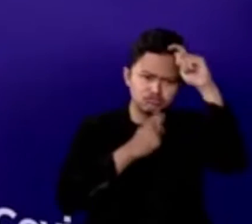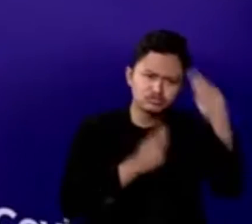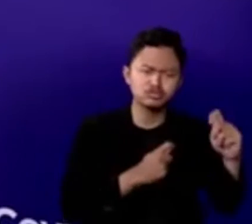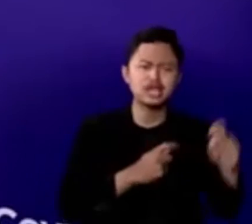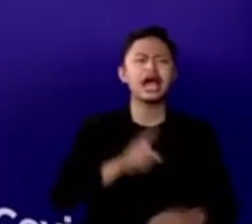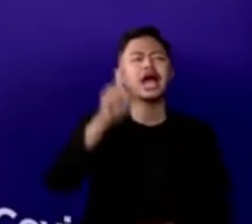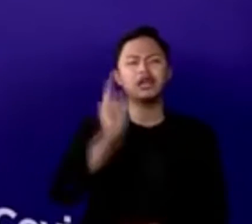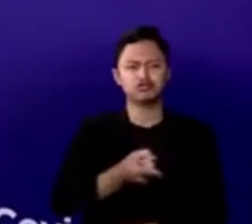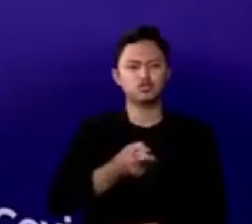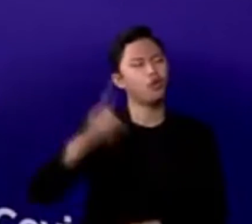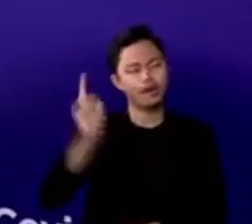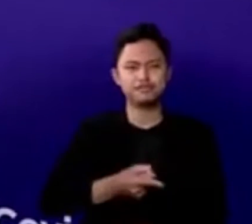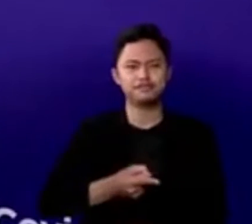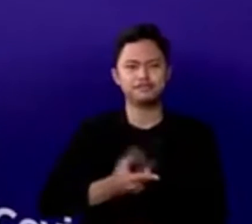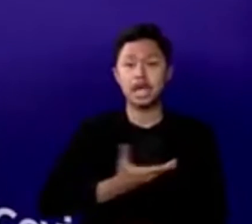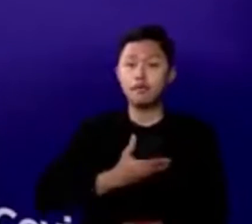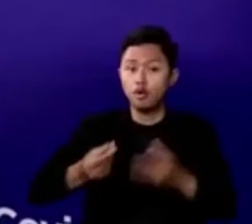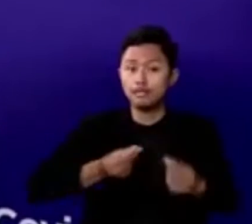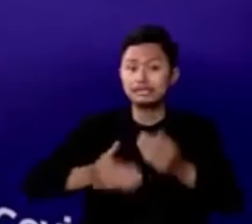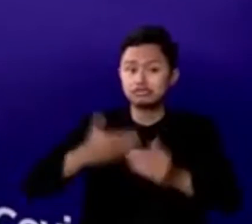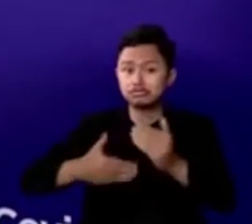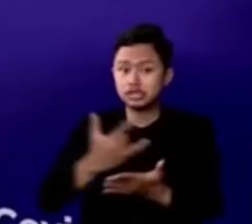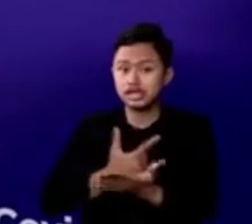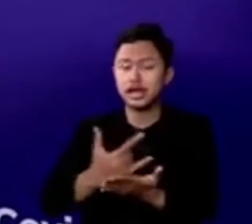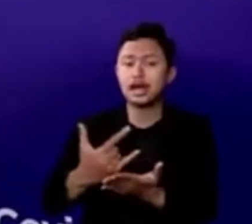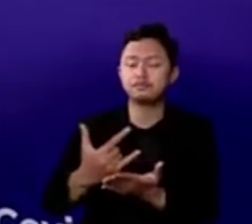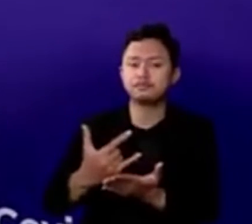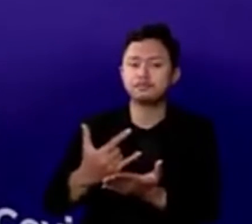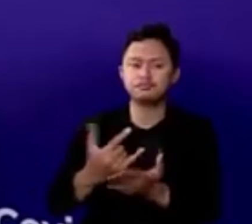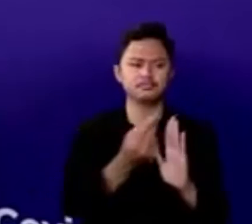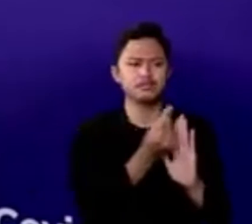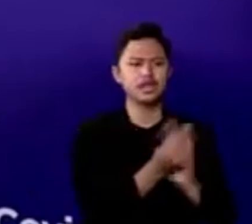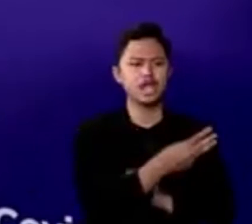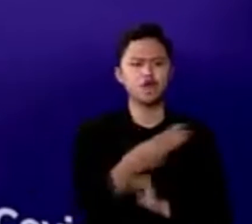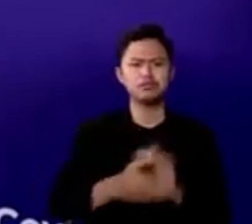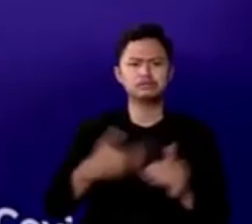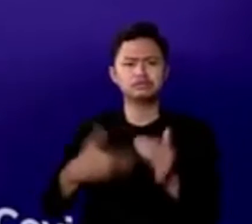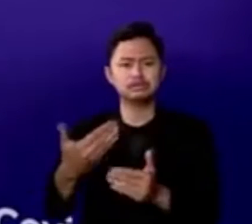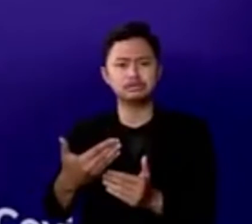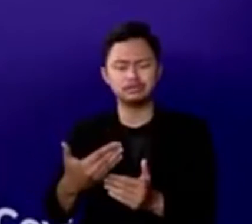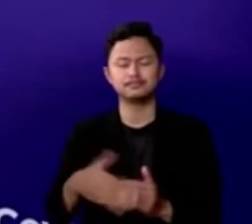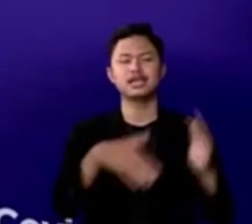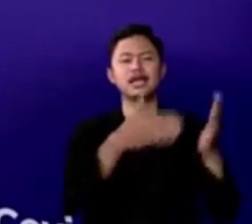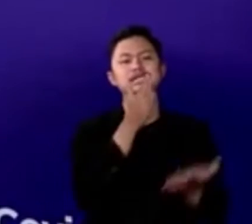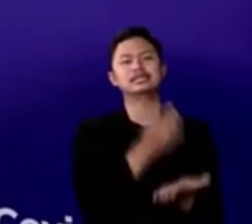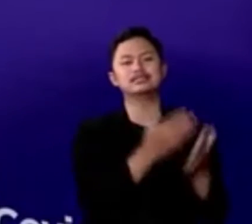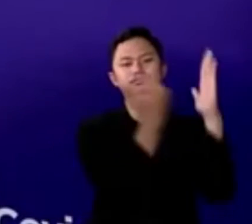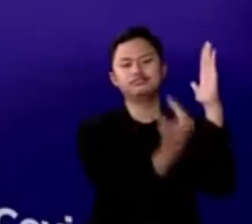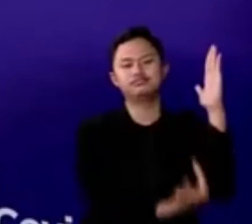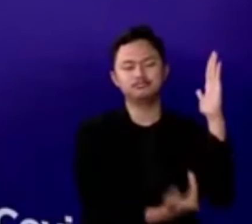keniscayaan Eh kamu lanjut terus berproduksi terus Bro ekonomi jalan terus kita juga harus disiplin